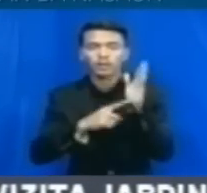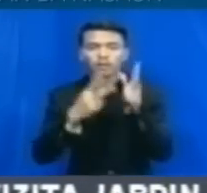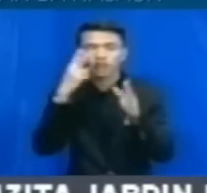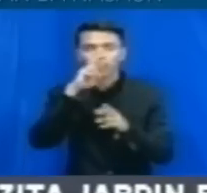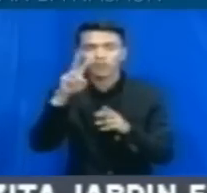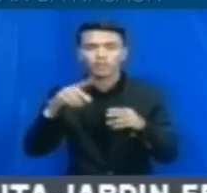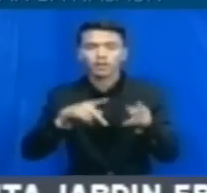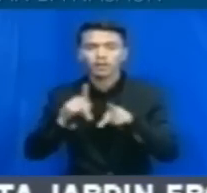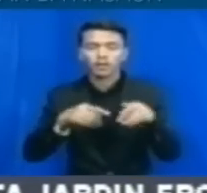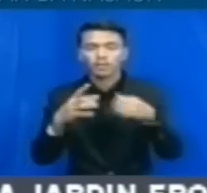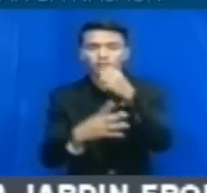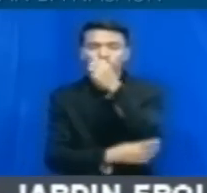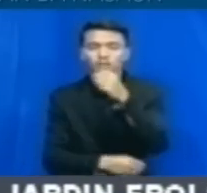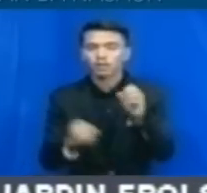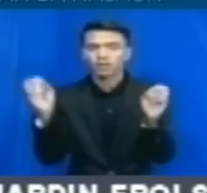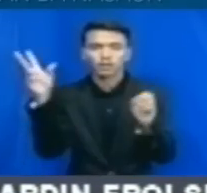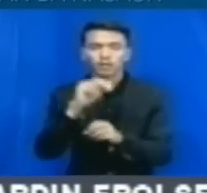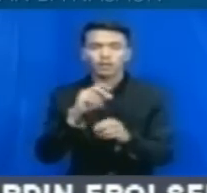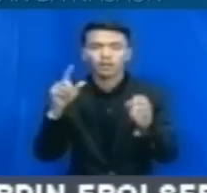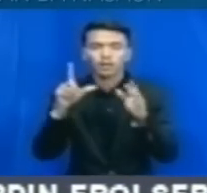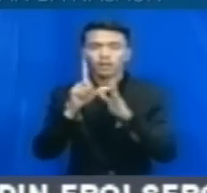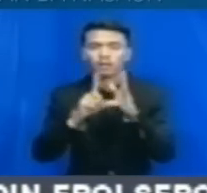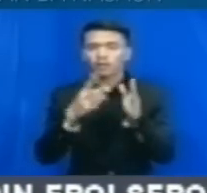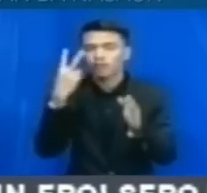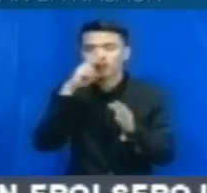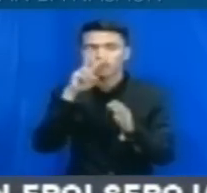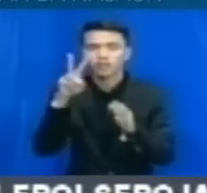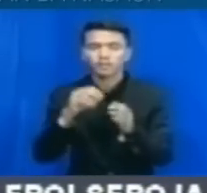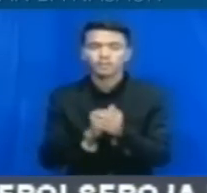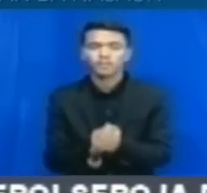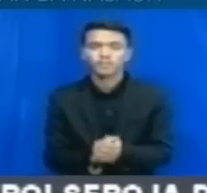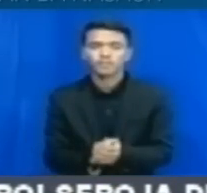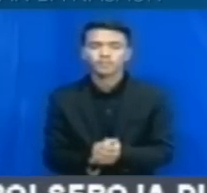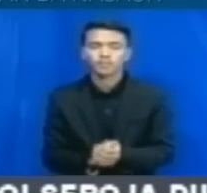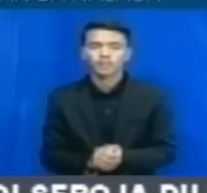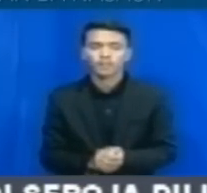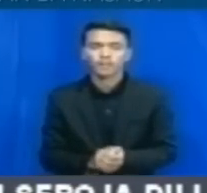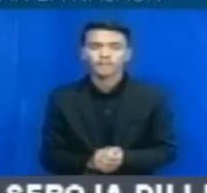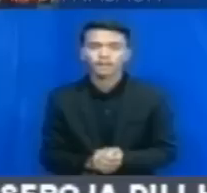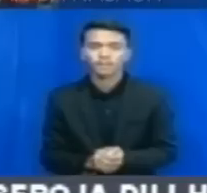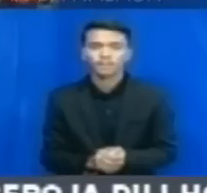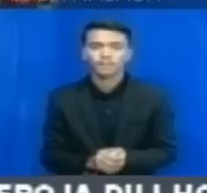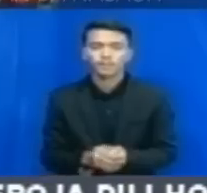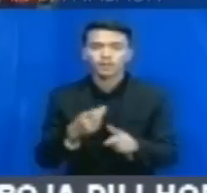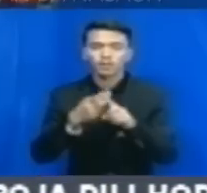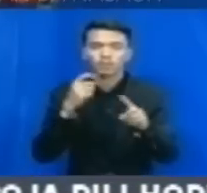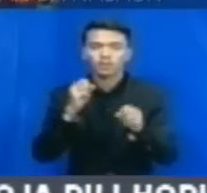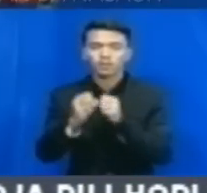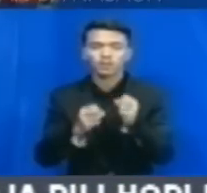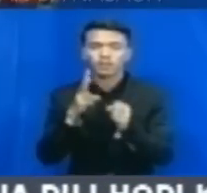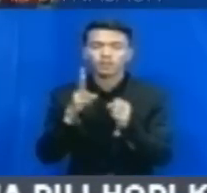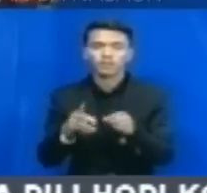boto ema rico la. Ne la. Lei nunca hari kona bade. Hanya semua hari dia separasi orang badan ya. Husi parte sosial dan sivil atau